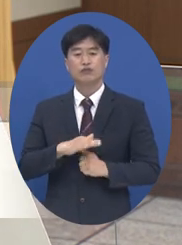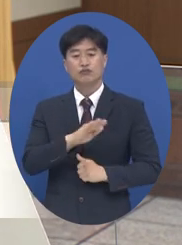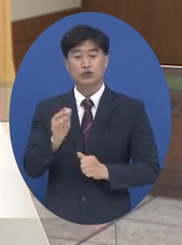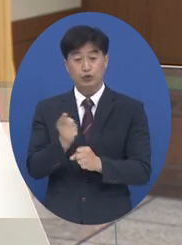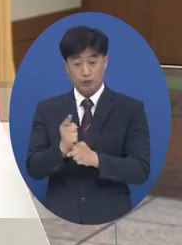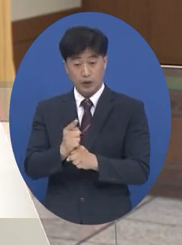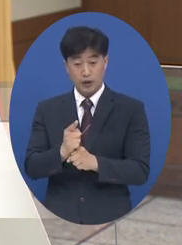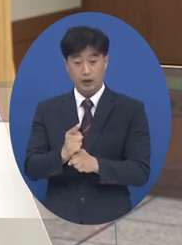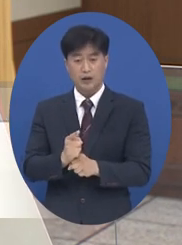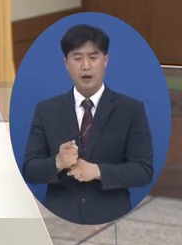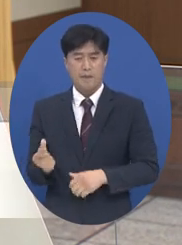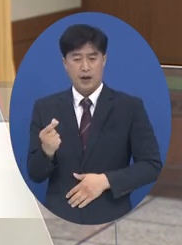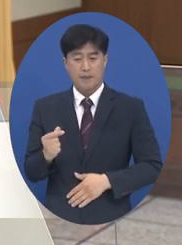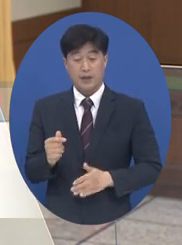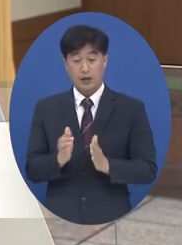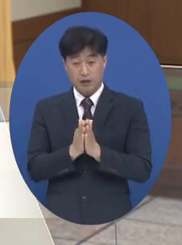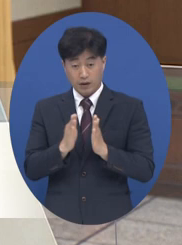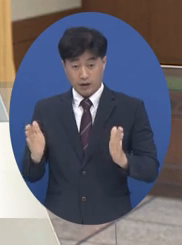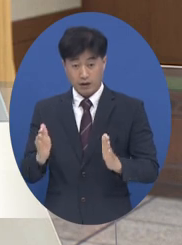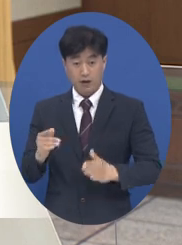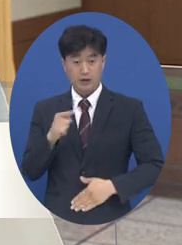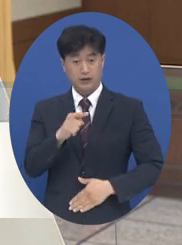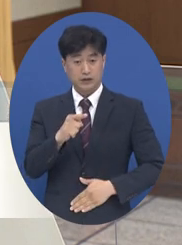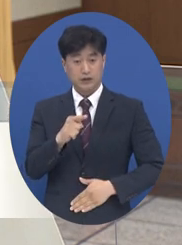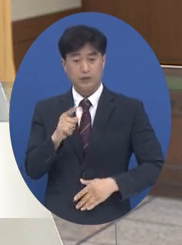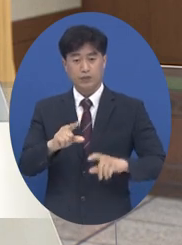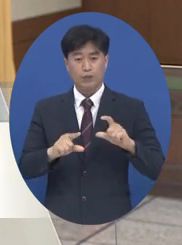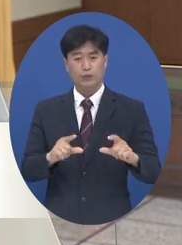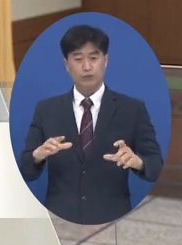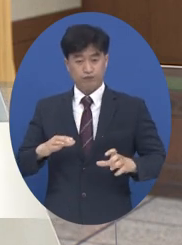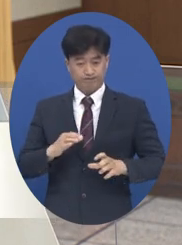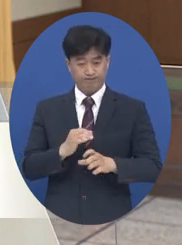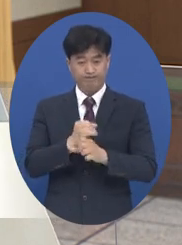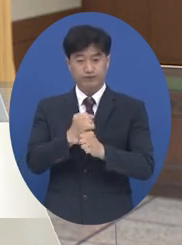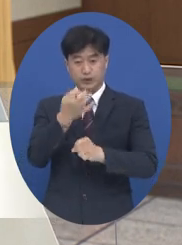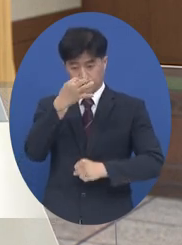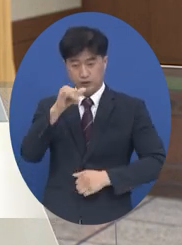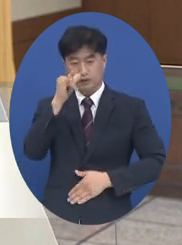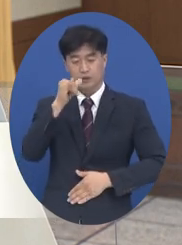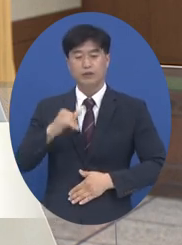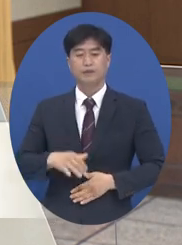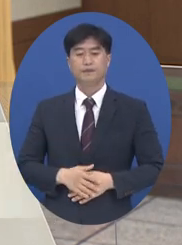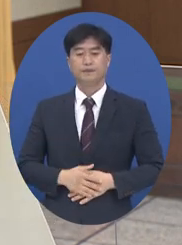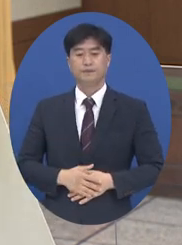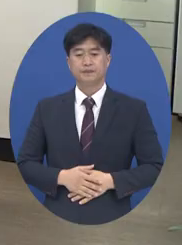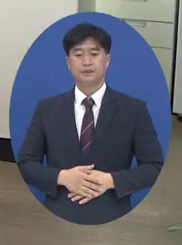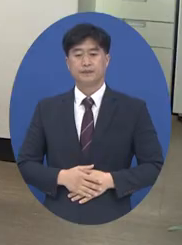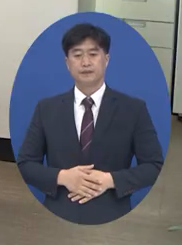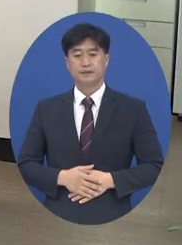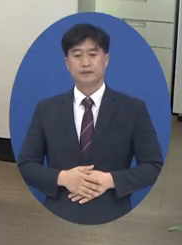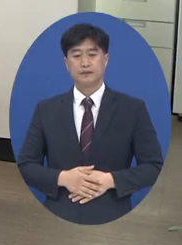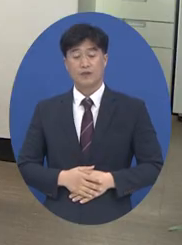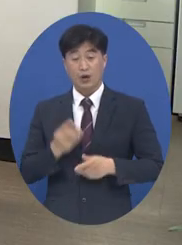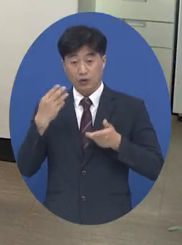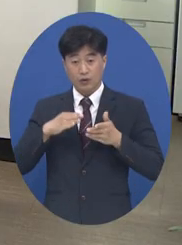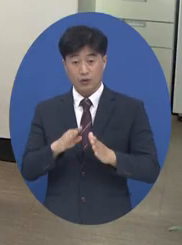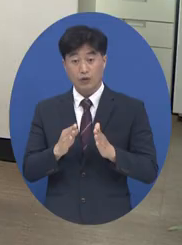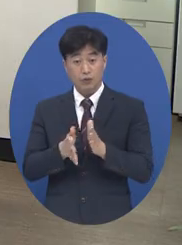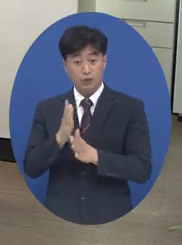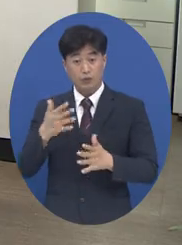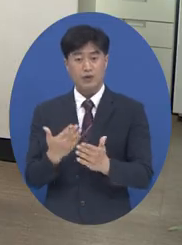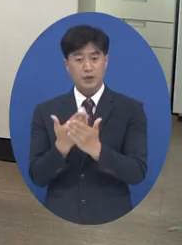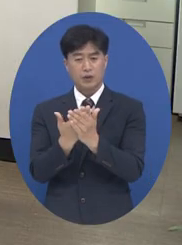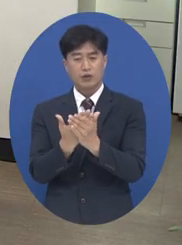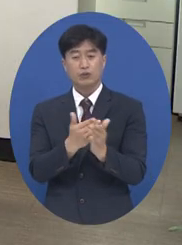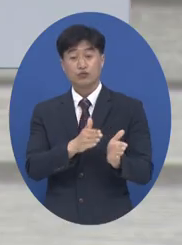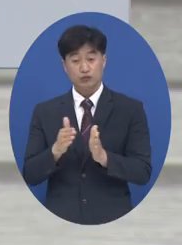신속하게 출동해서 그 상황을 정리할 수 있는 그런 그 효과가 있구요 경우들은 도시 개발 등에